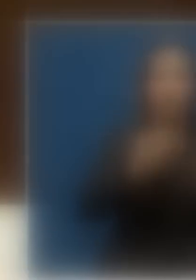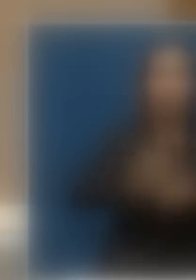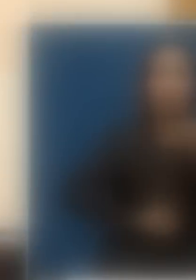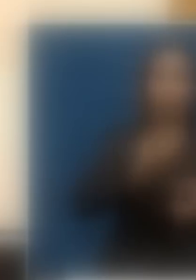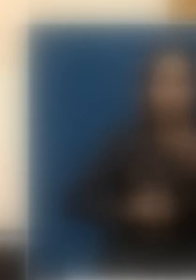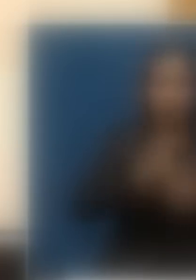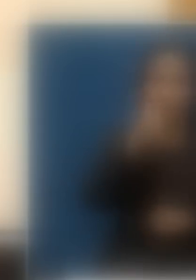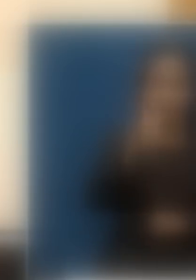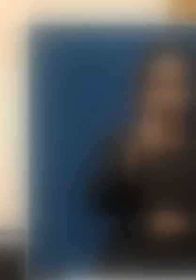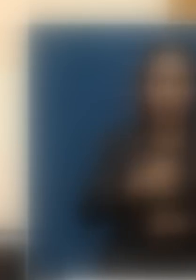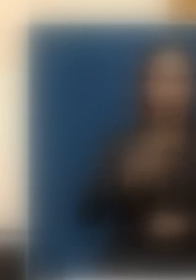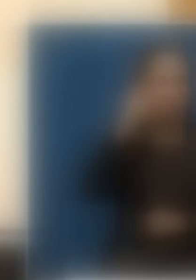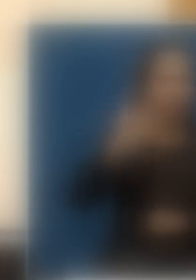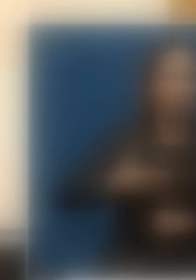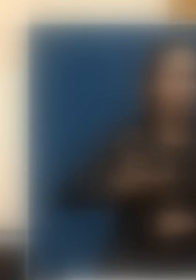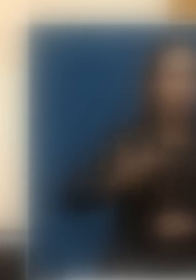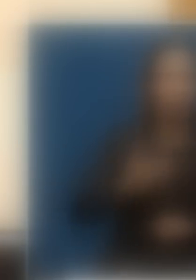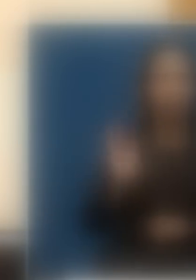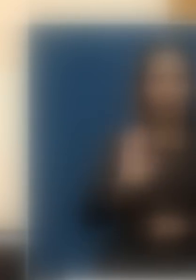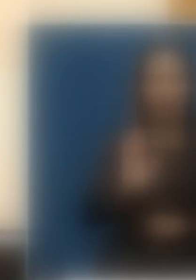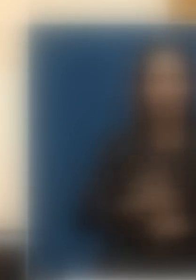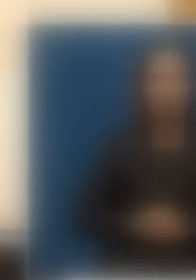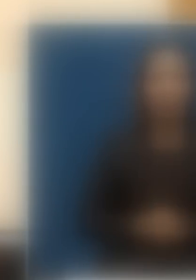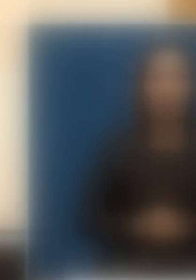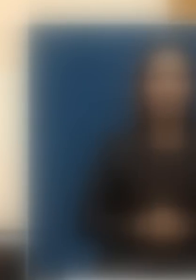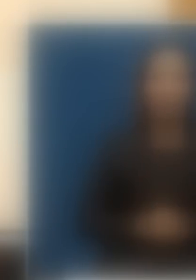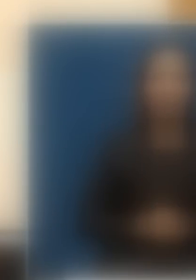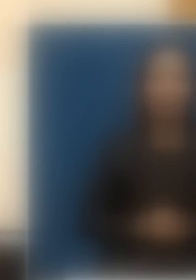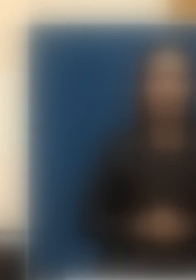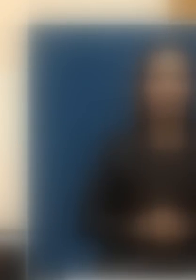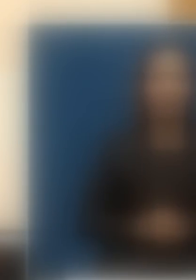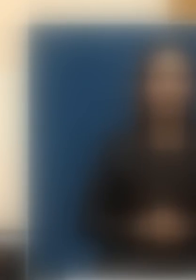ได้ครับอย่าใจร้อนนะ ผม